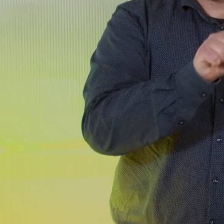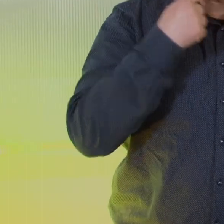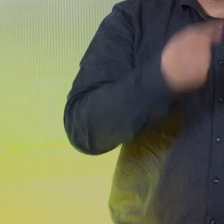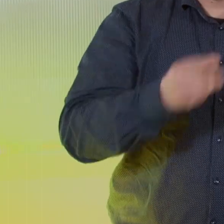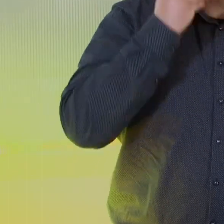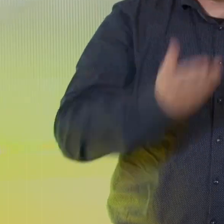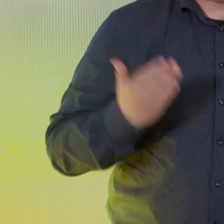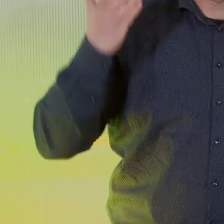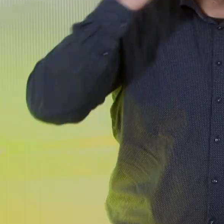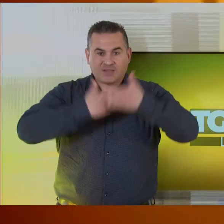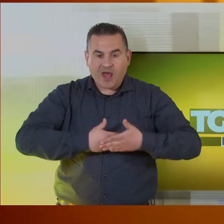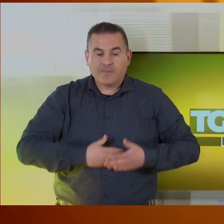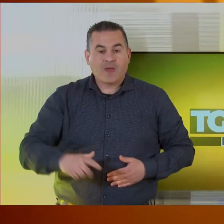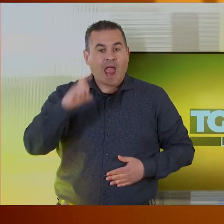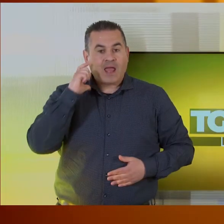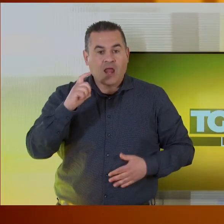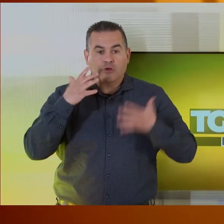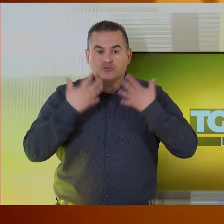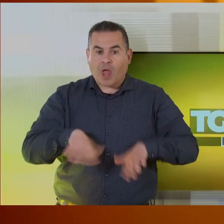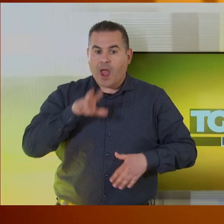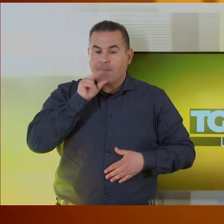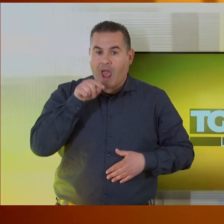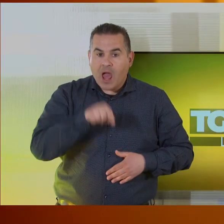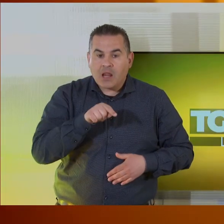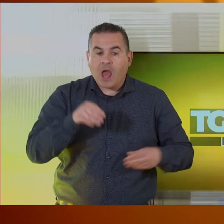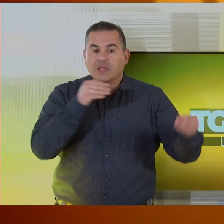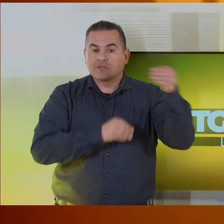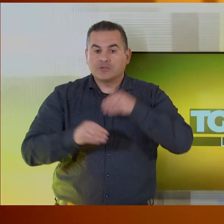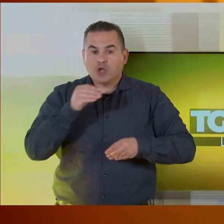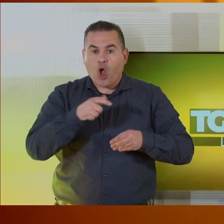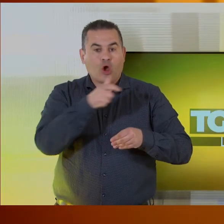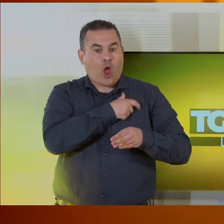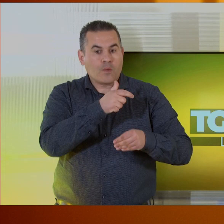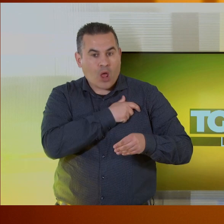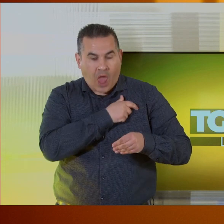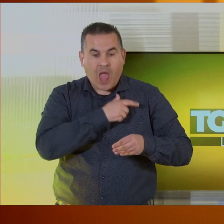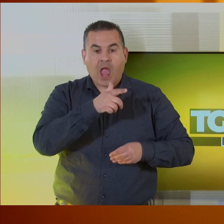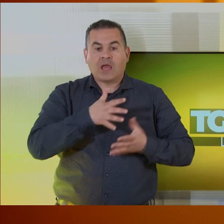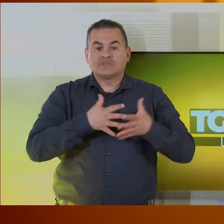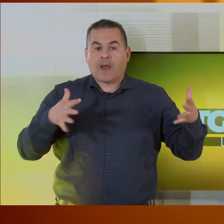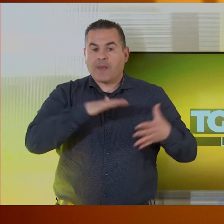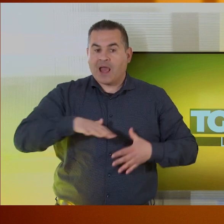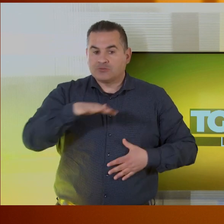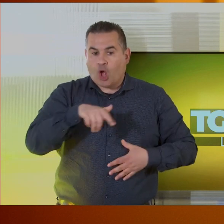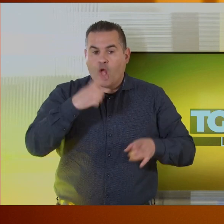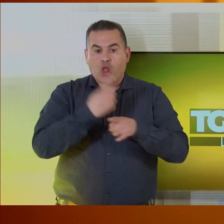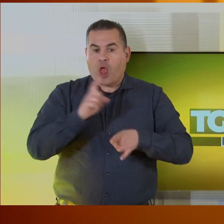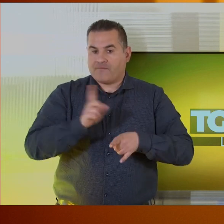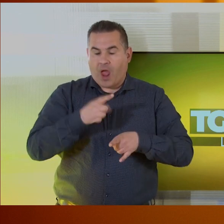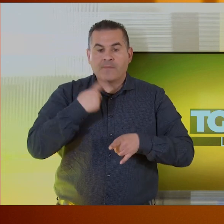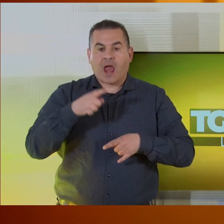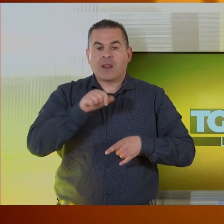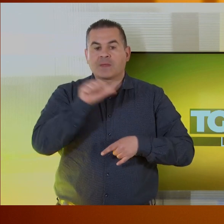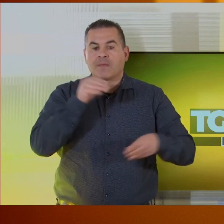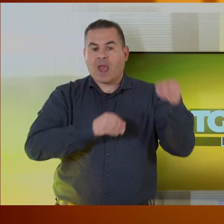Buonasera dal TG Lis. È già tempo di parlare di elezioni comunali a Cagliari. Non ci dovrebbe essere spazio per le primarie nel centro-sinistra.